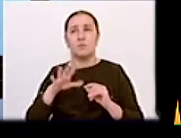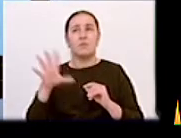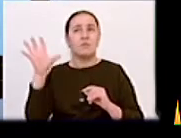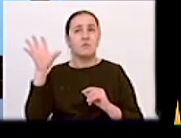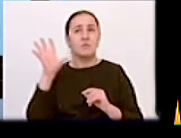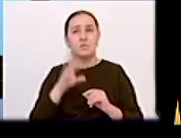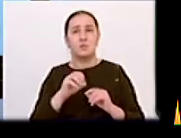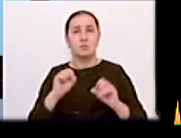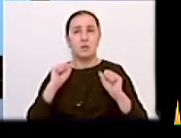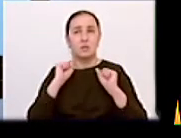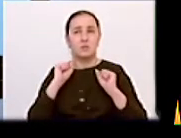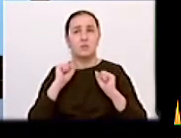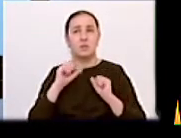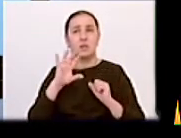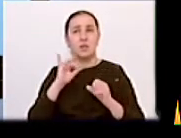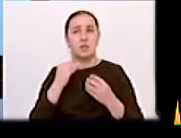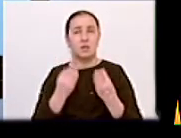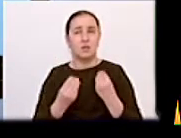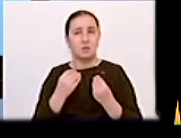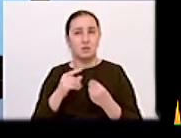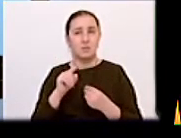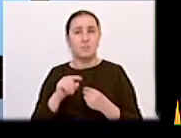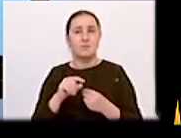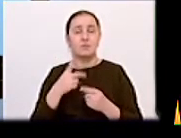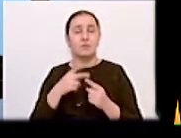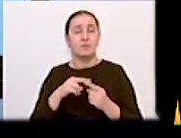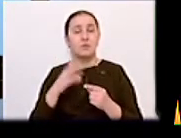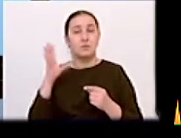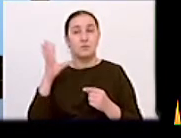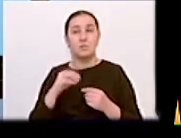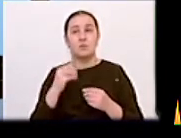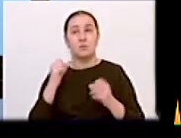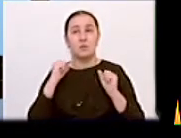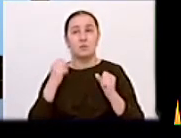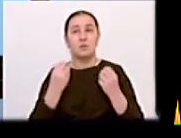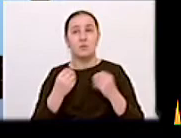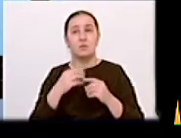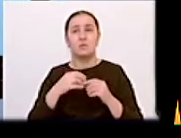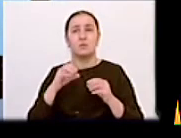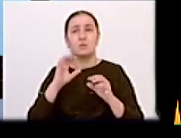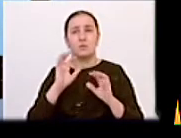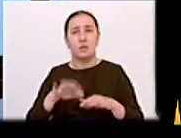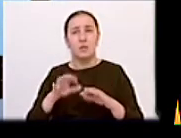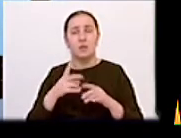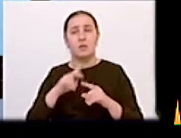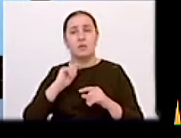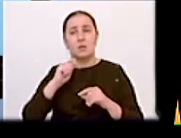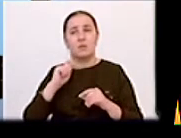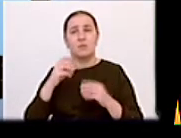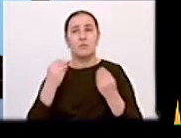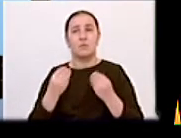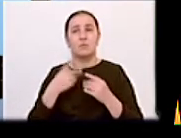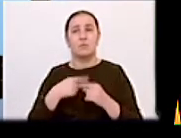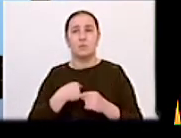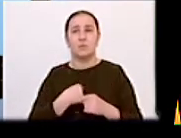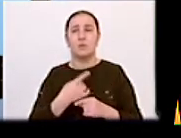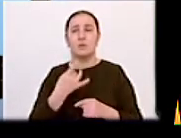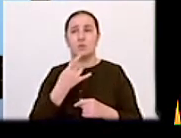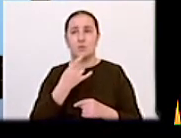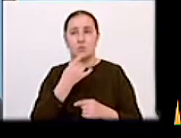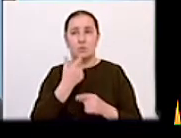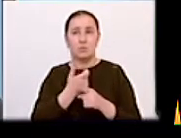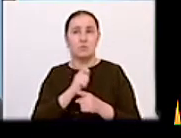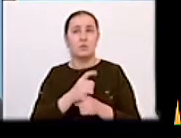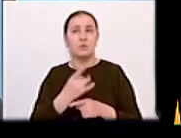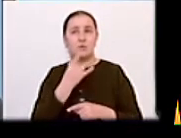Все спортивные игры. Все спортивные игры, теннис, футбол, волейбол, мне очень нравятся.